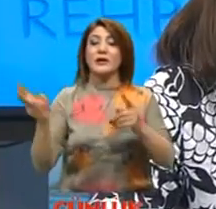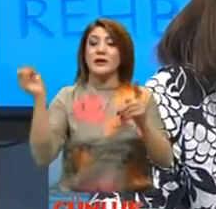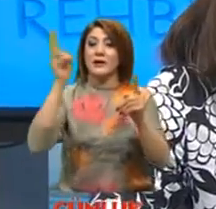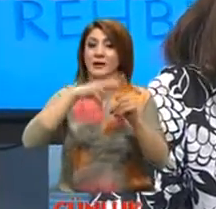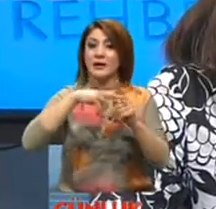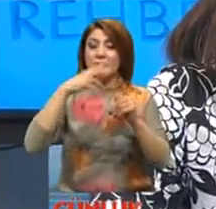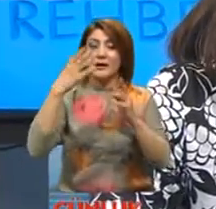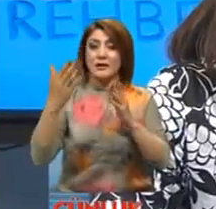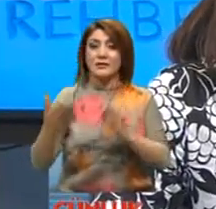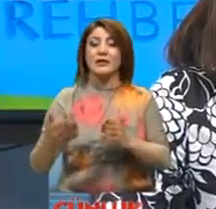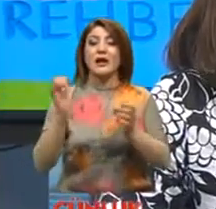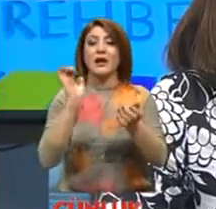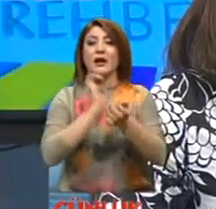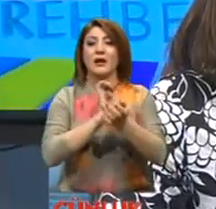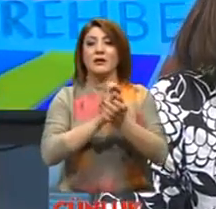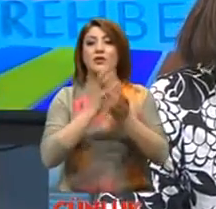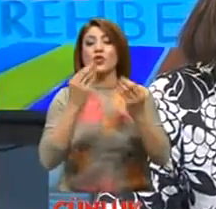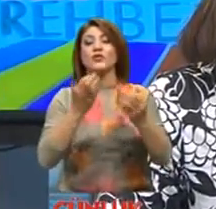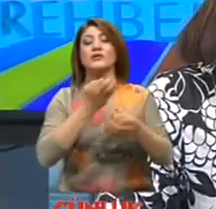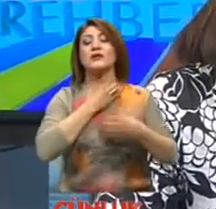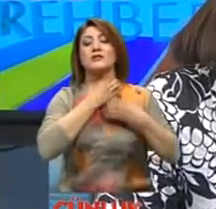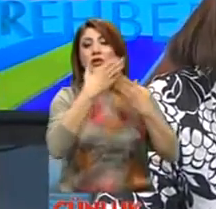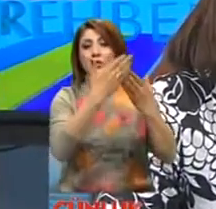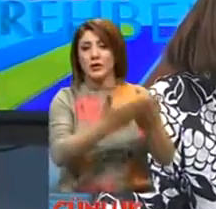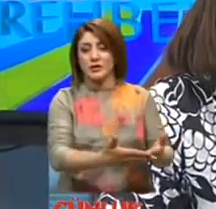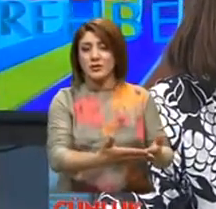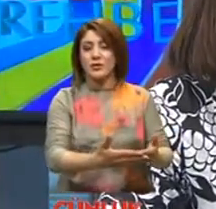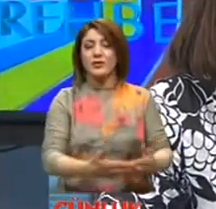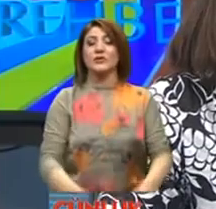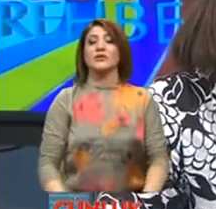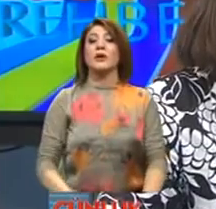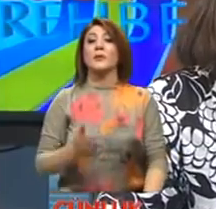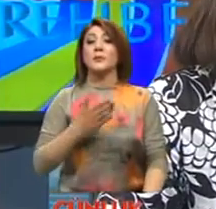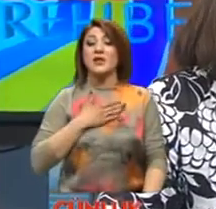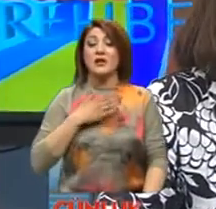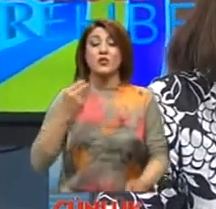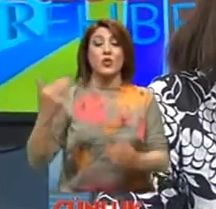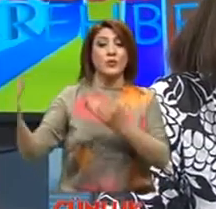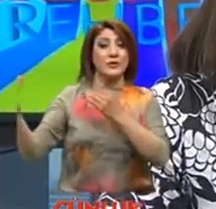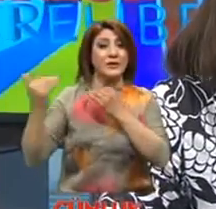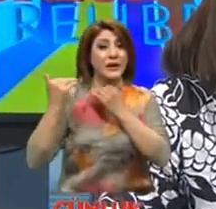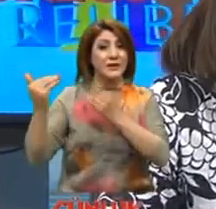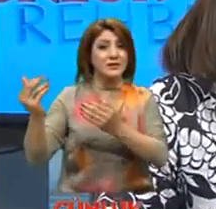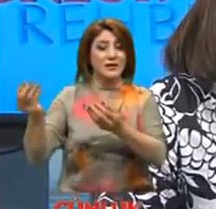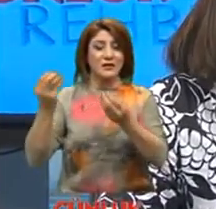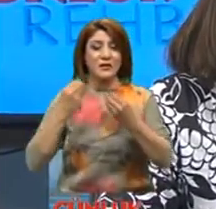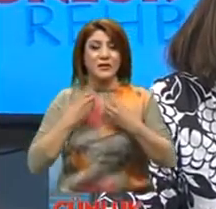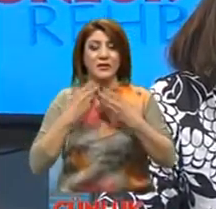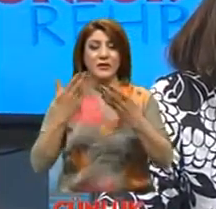katılan ailelere çok teşekkür ediyorum. Bize çok destek oldu.